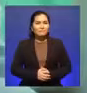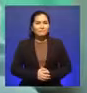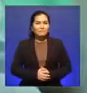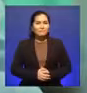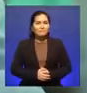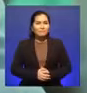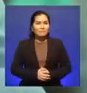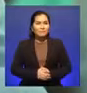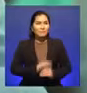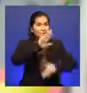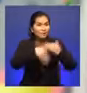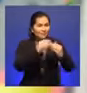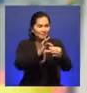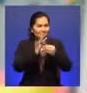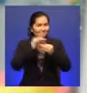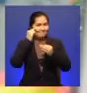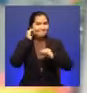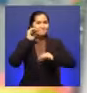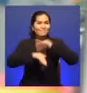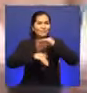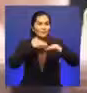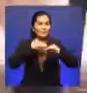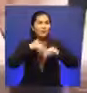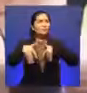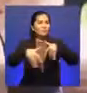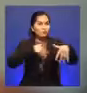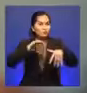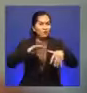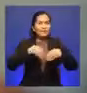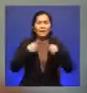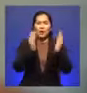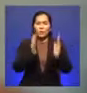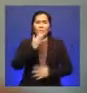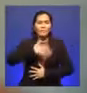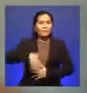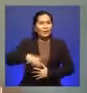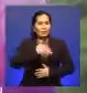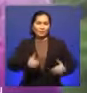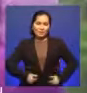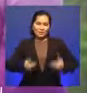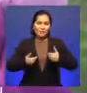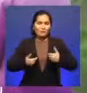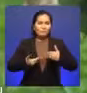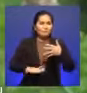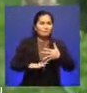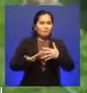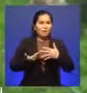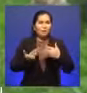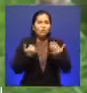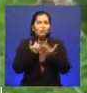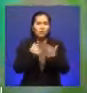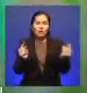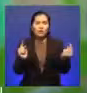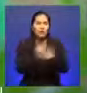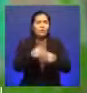นั่นจึงนำมาสู่แนวคิดการพัฒนาศักยภาพพื้นที่ให้ทุกคนในชุมชนได้ยกระดับคุณภาพชีวิตและสร้างชุมชนให้สามารถพึ่งพาต